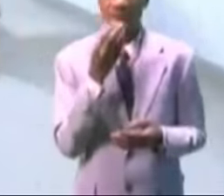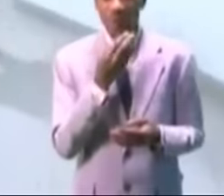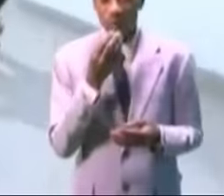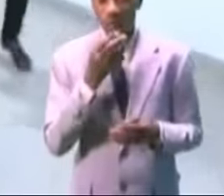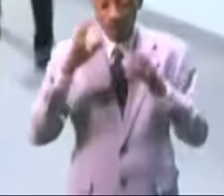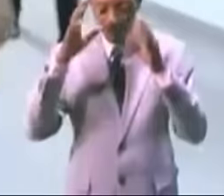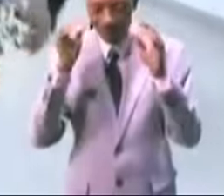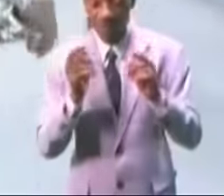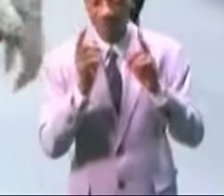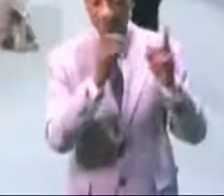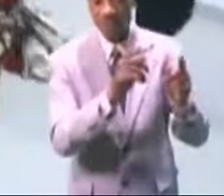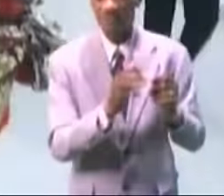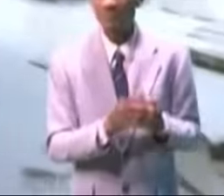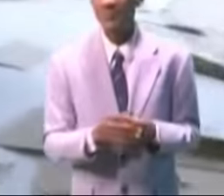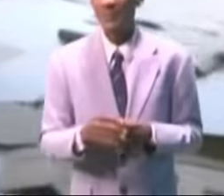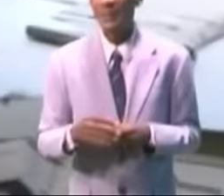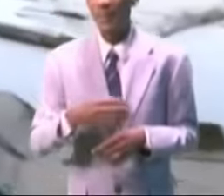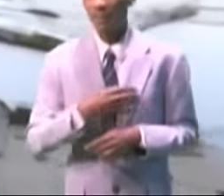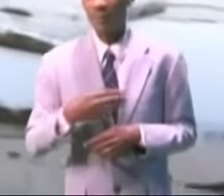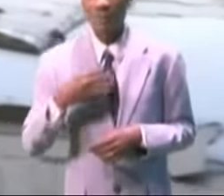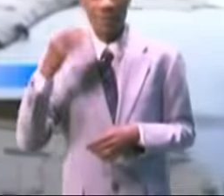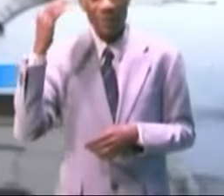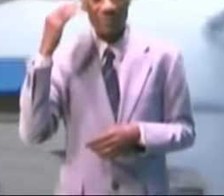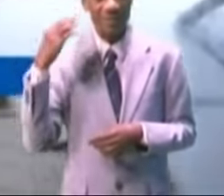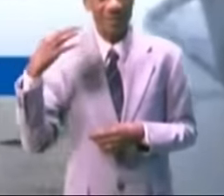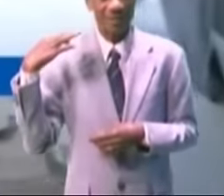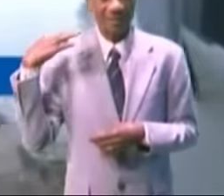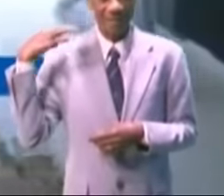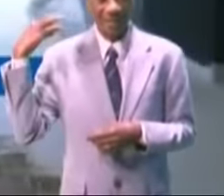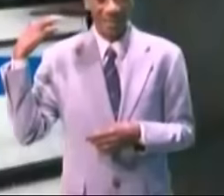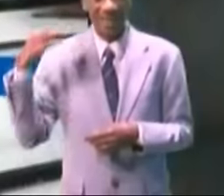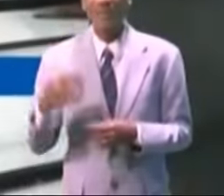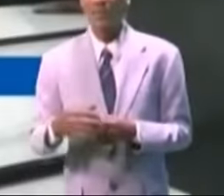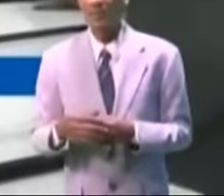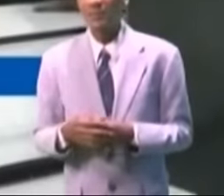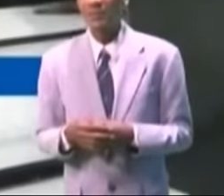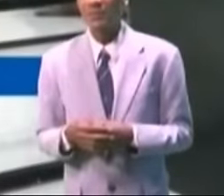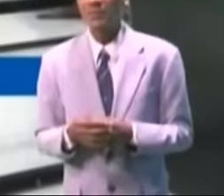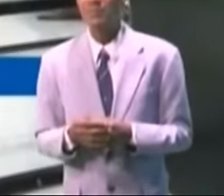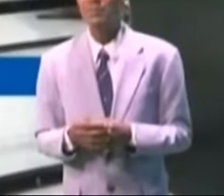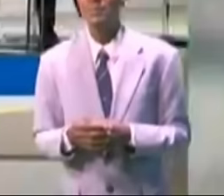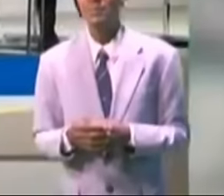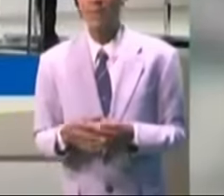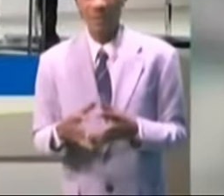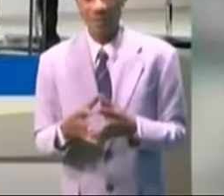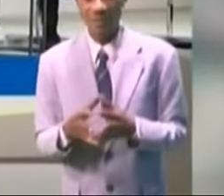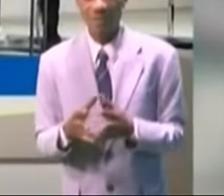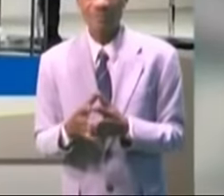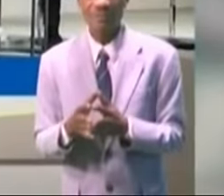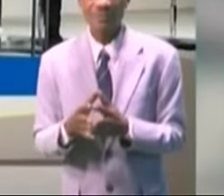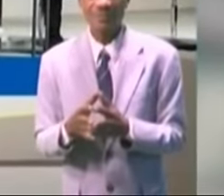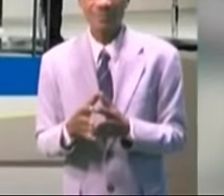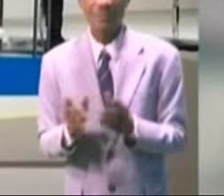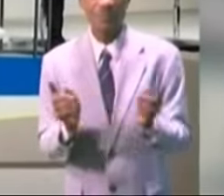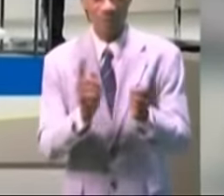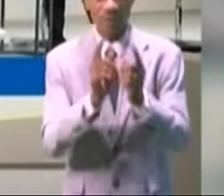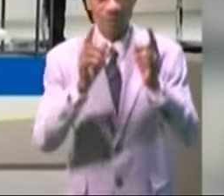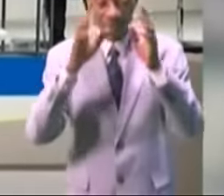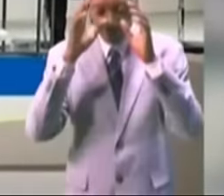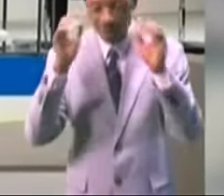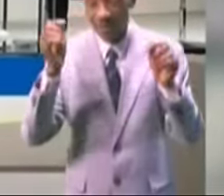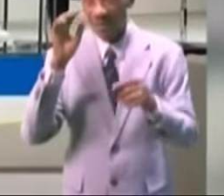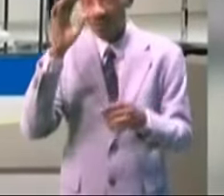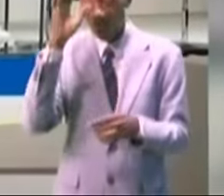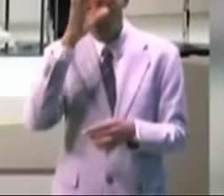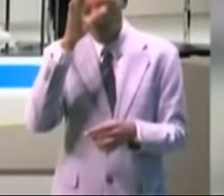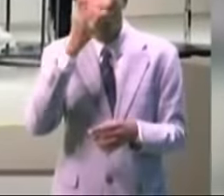le président Félix-Antoine Tshisekedi Tshilombo est prêt à accompagner ses homologues du bassin du Congo, question de définir la